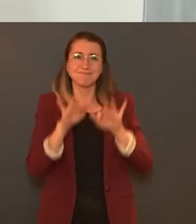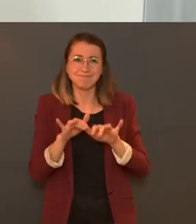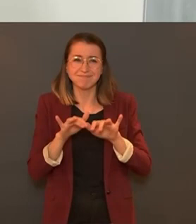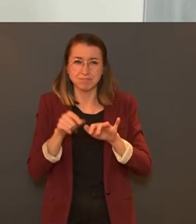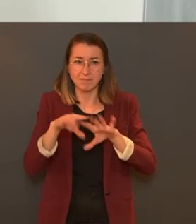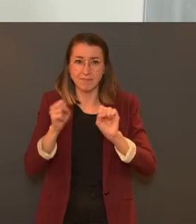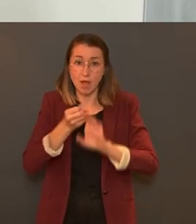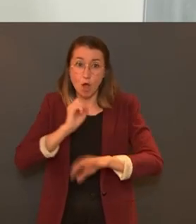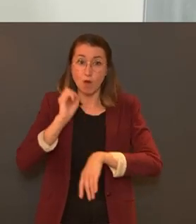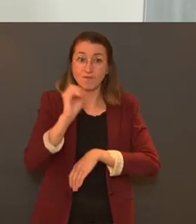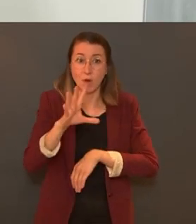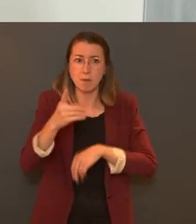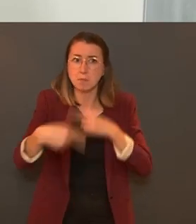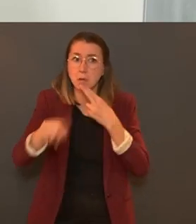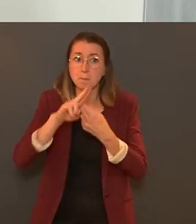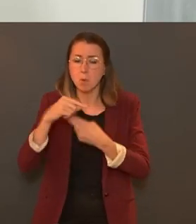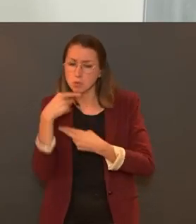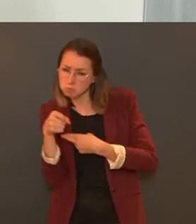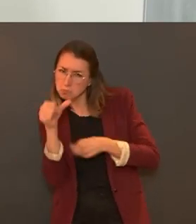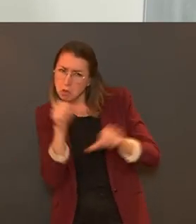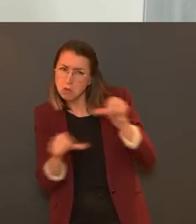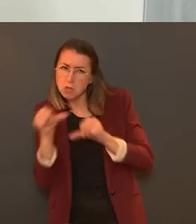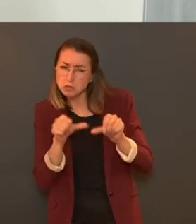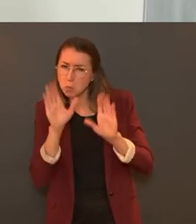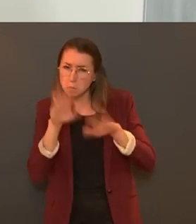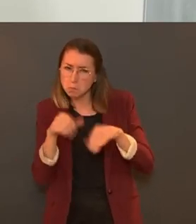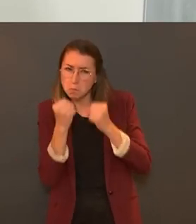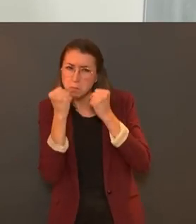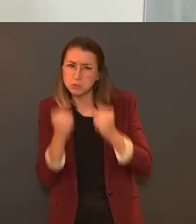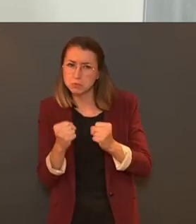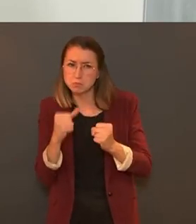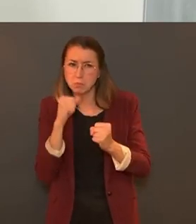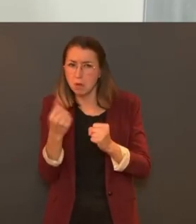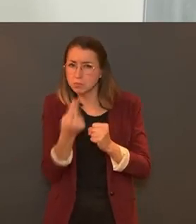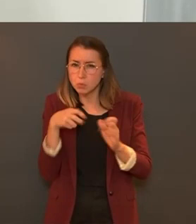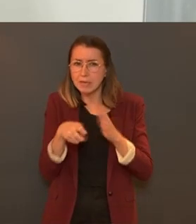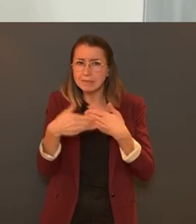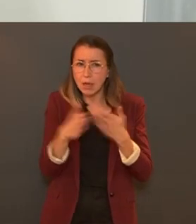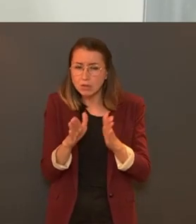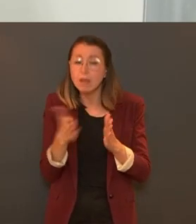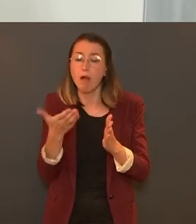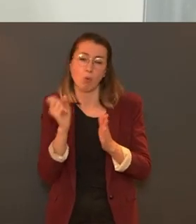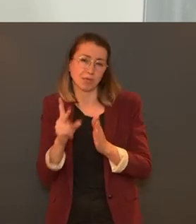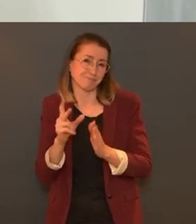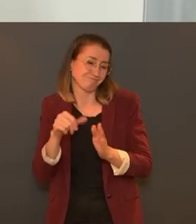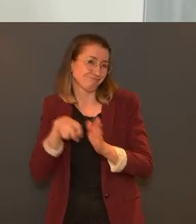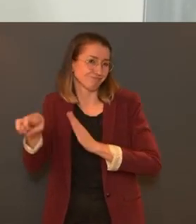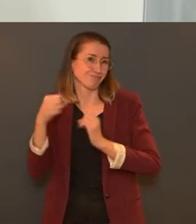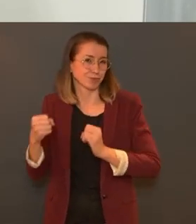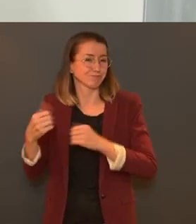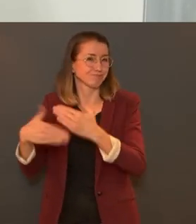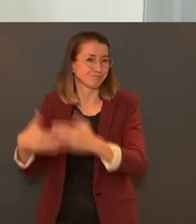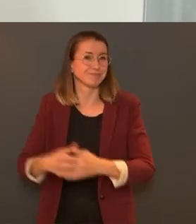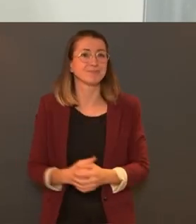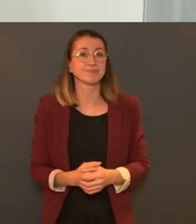Bien entendu, ces consignes ne concernent pas les personnes qui passent moins de 48 heures dans une zone rouge, comme c'est le cas par exemple